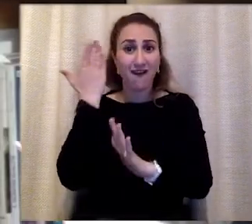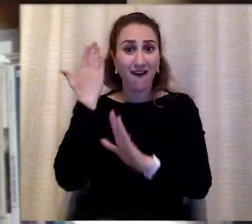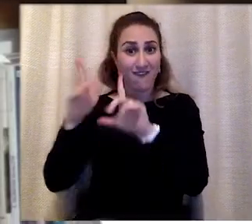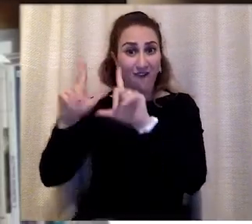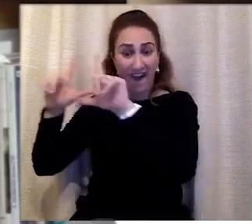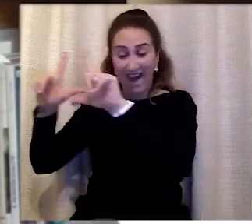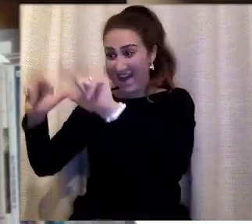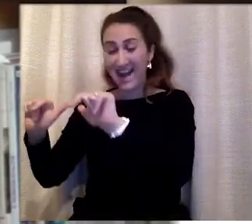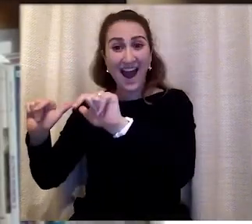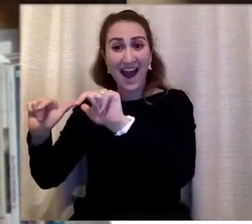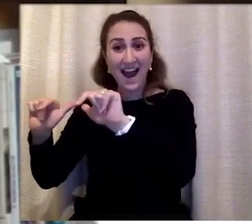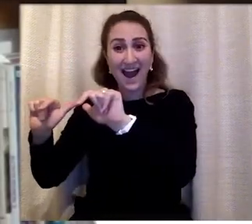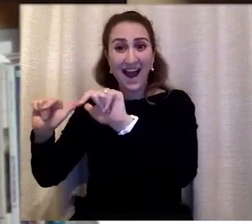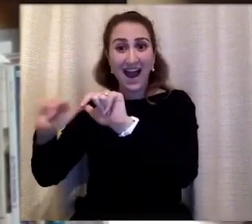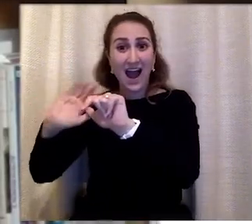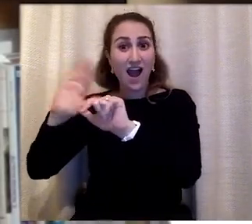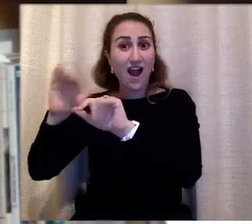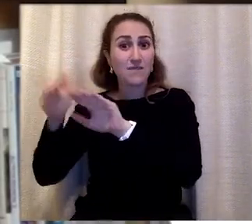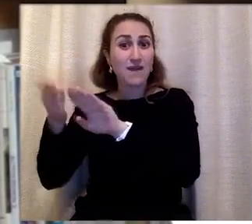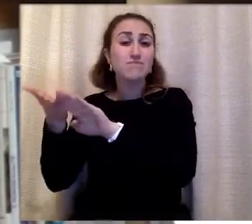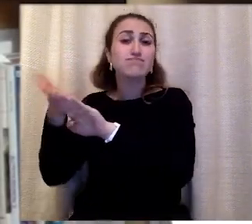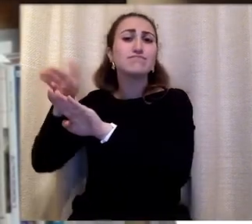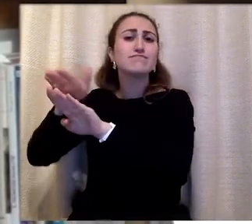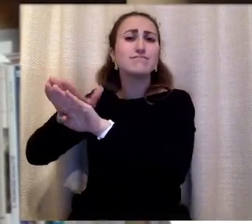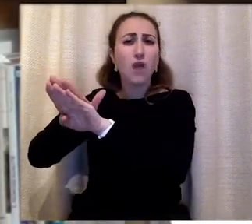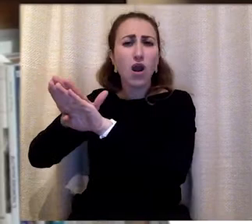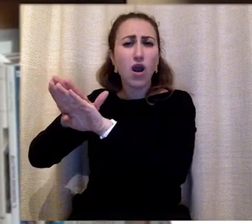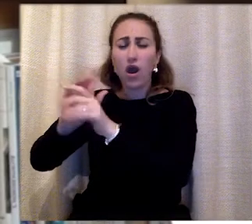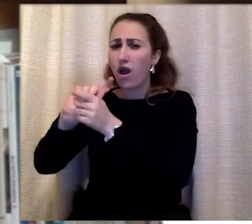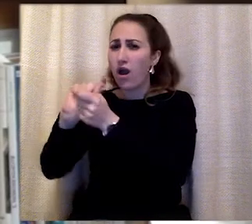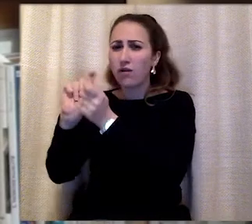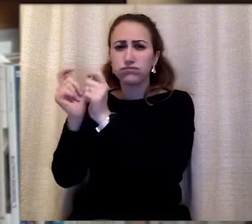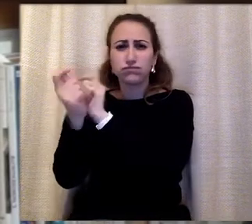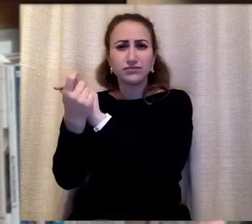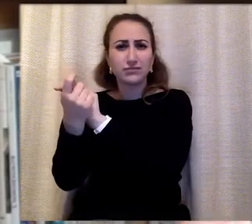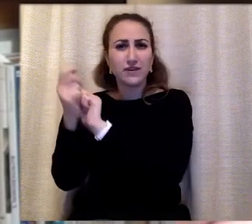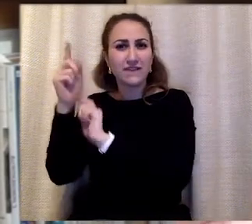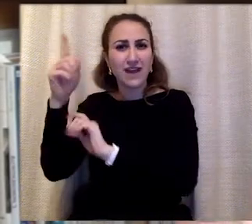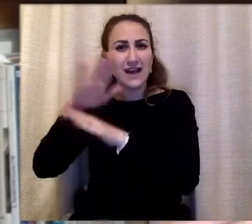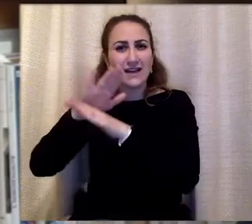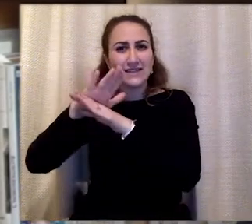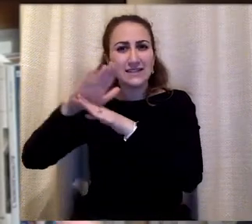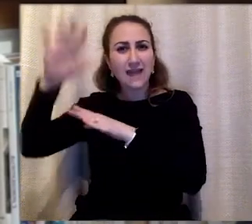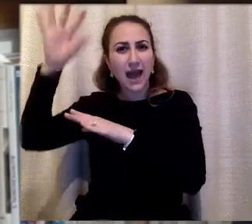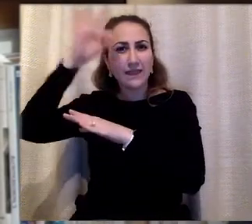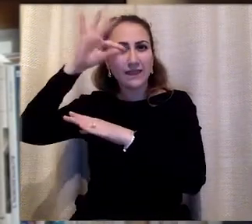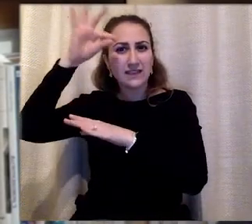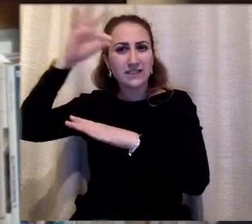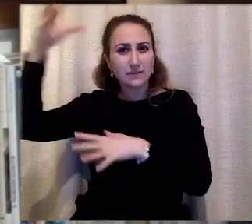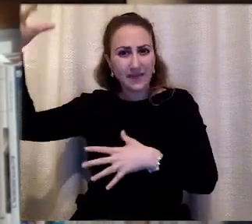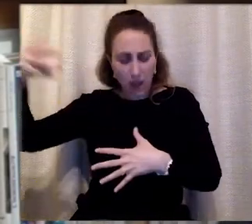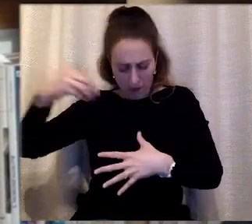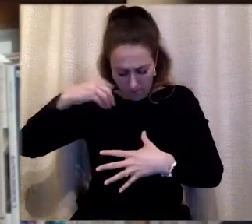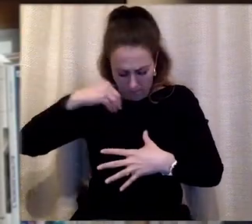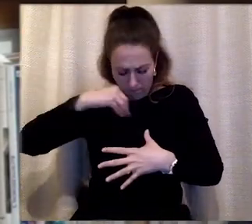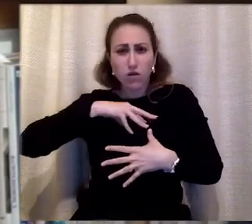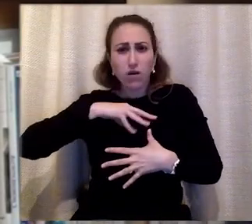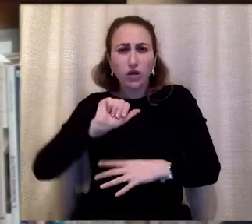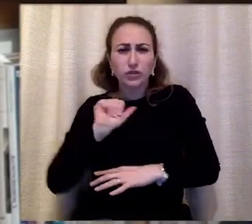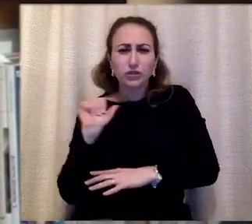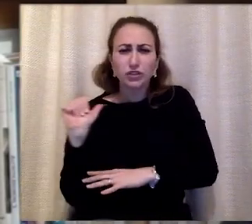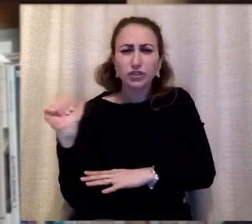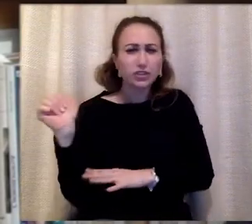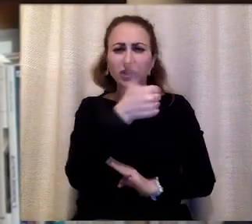Saint-Esprit qui reçoit maintenant cette fonction. Et lorsque on relit alors le verset que nous avons